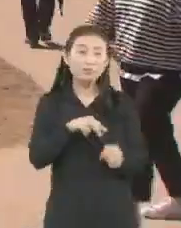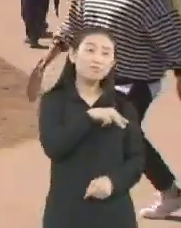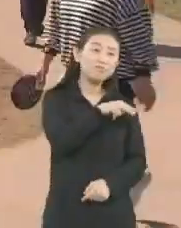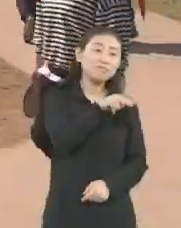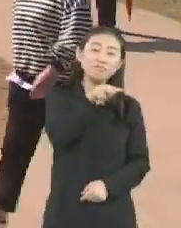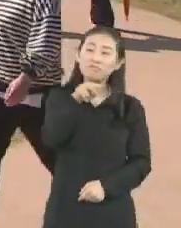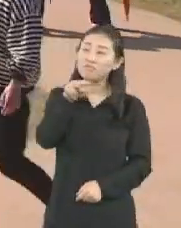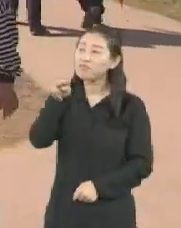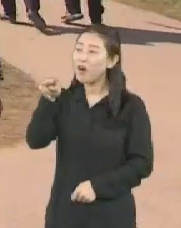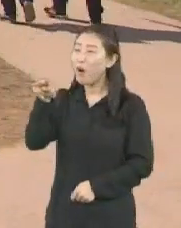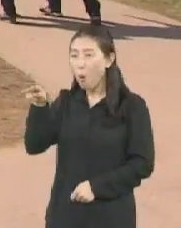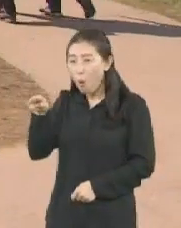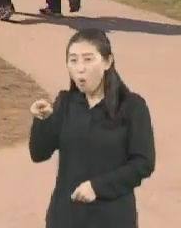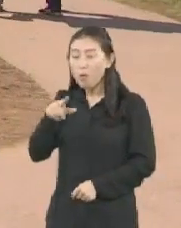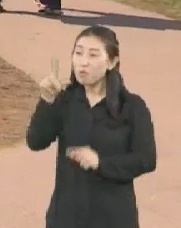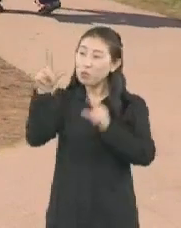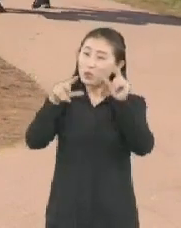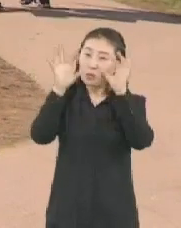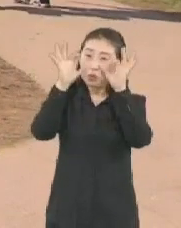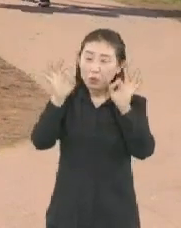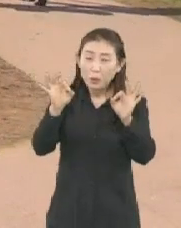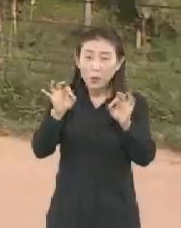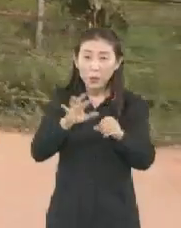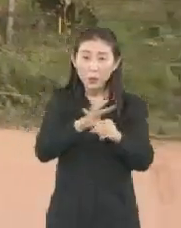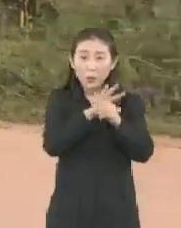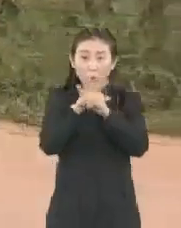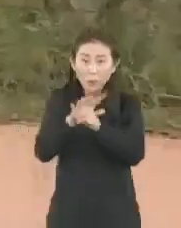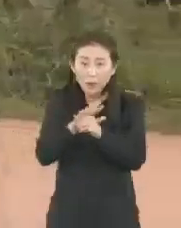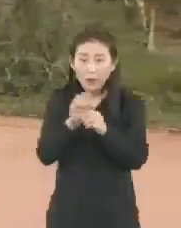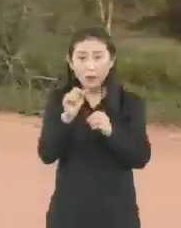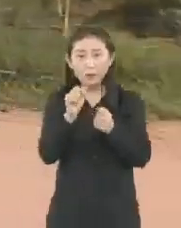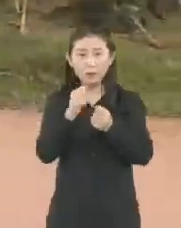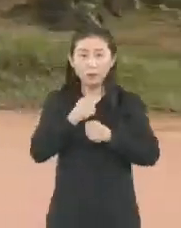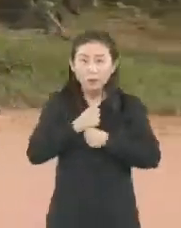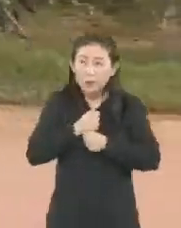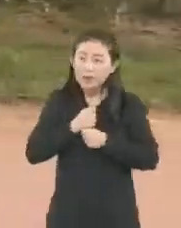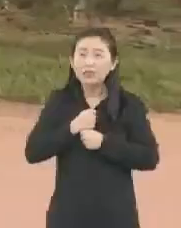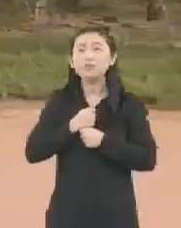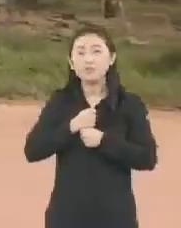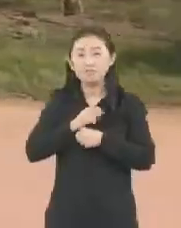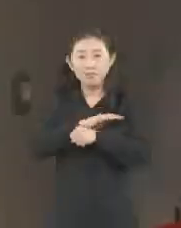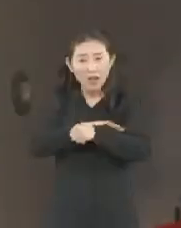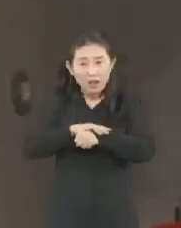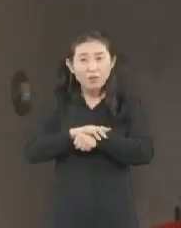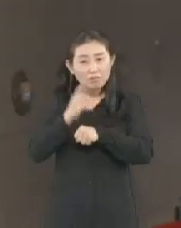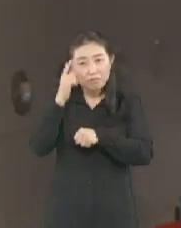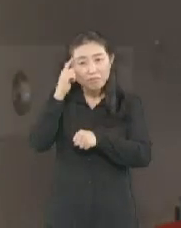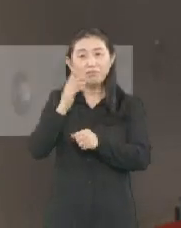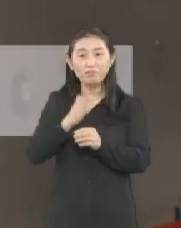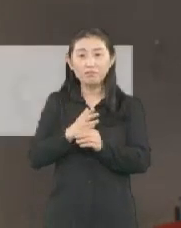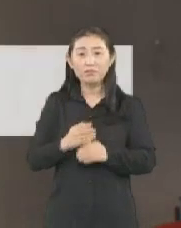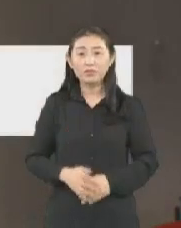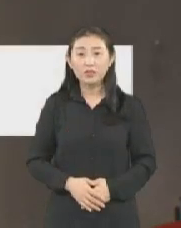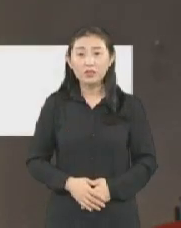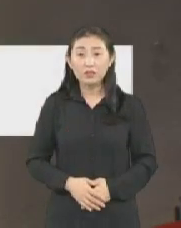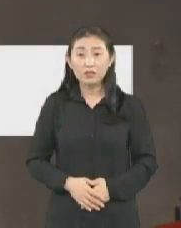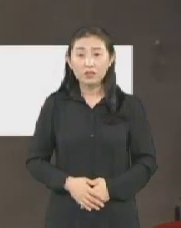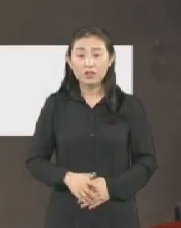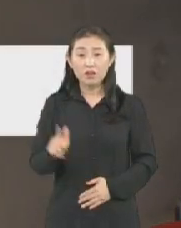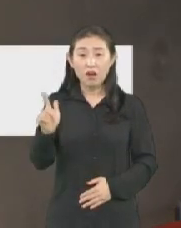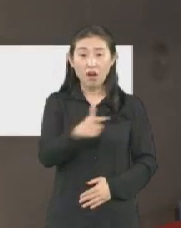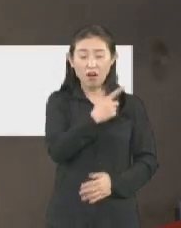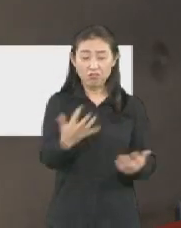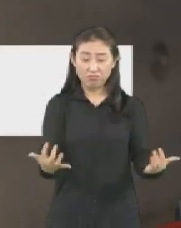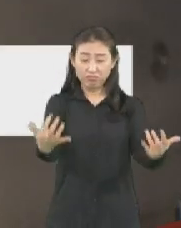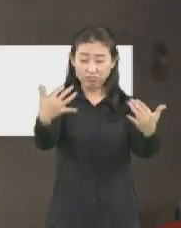둘러보는 관람객들의 표정에서도 조심스러움이 읽혀집니다. 적게는 1만 명, 많게는 2만 명 정도